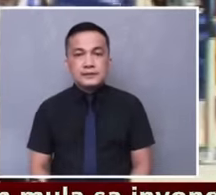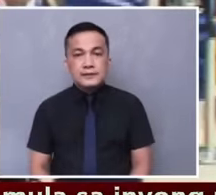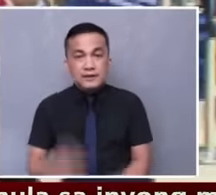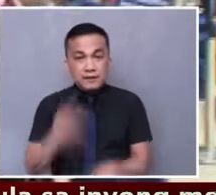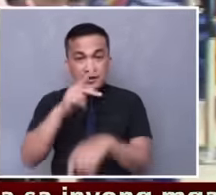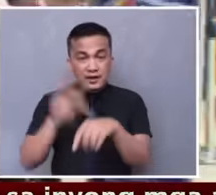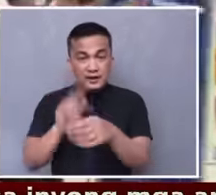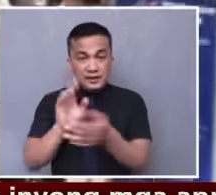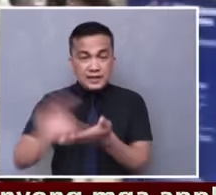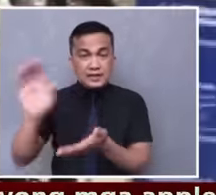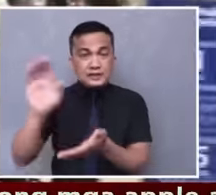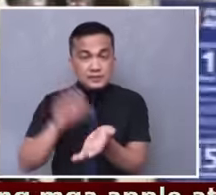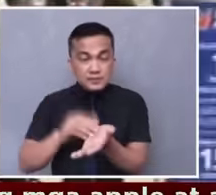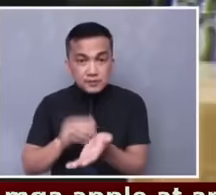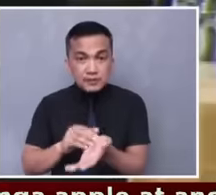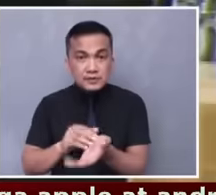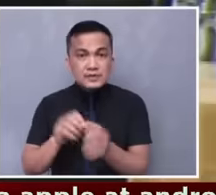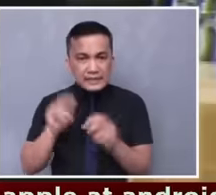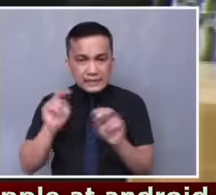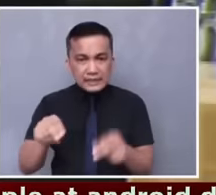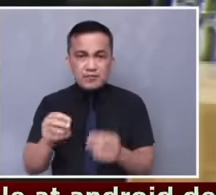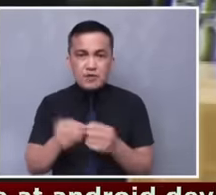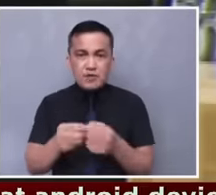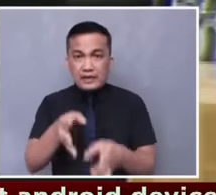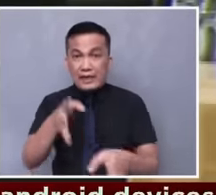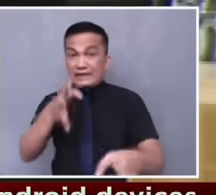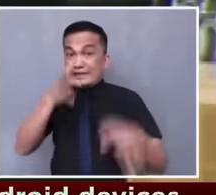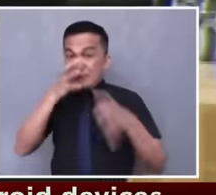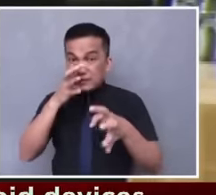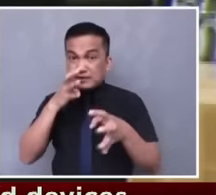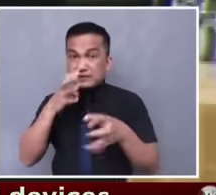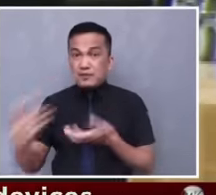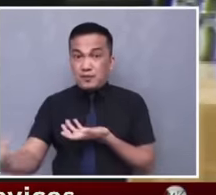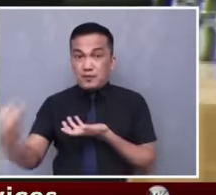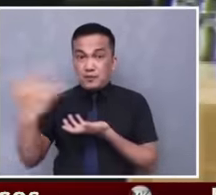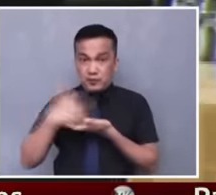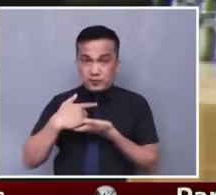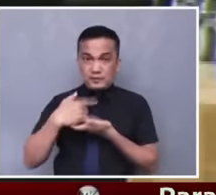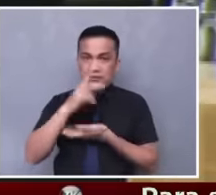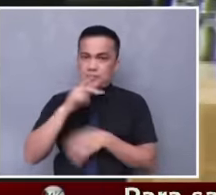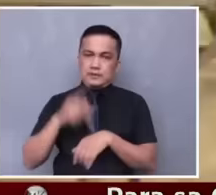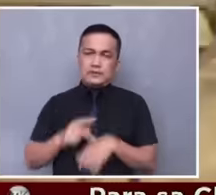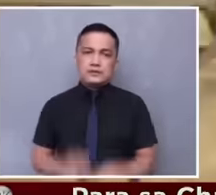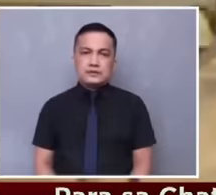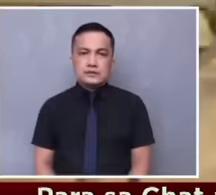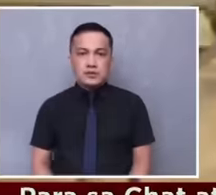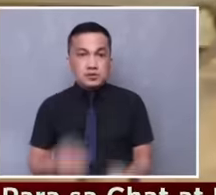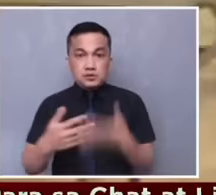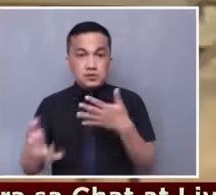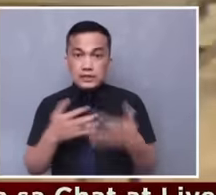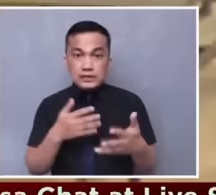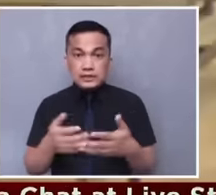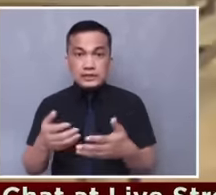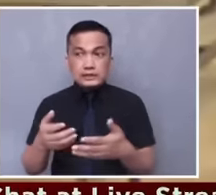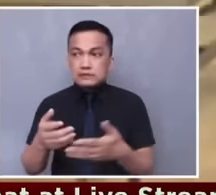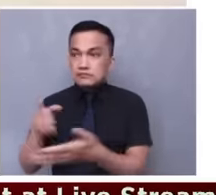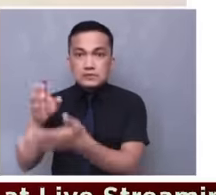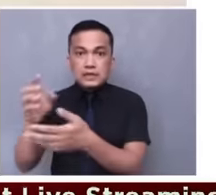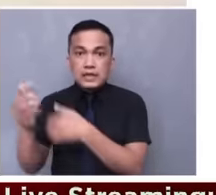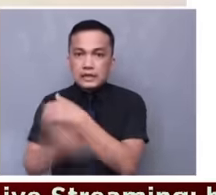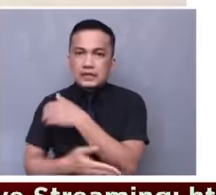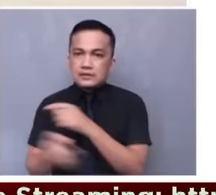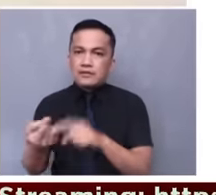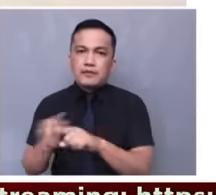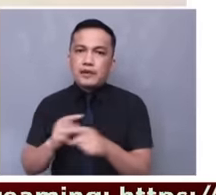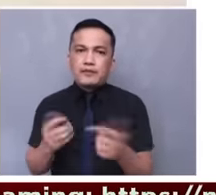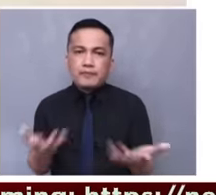Physicians, kailangan pang masigpitan ang mga biyahe papasok ng Pilipinas, kahit ano pang bansa ang panggalingan. We